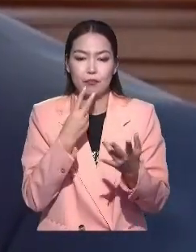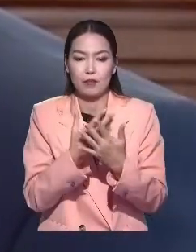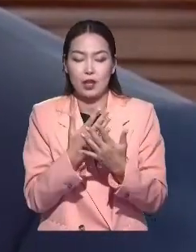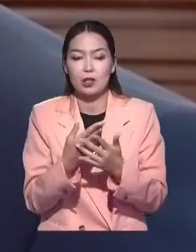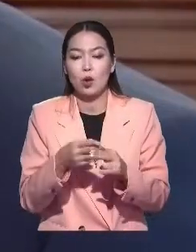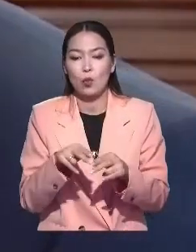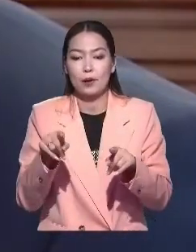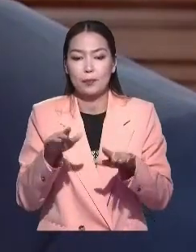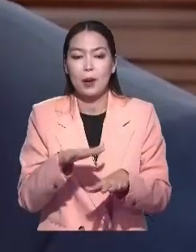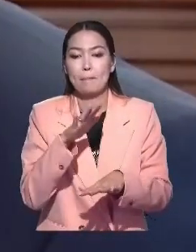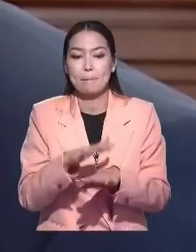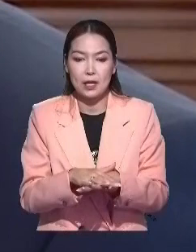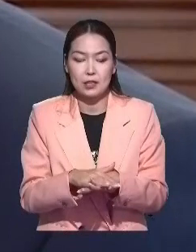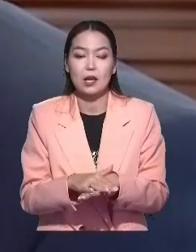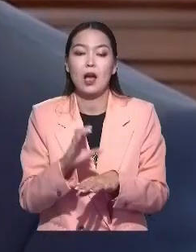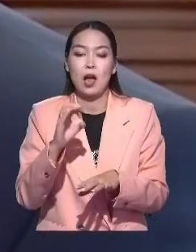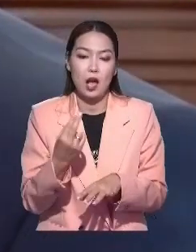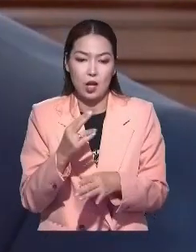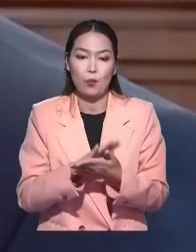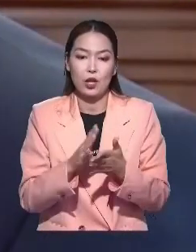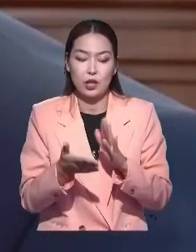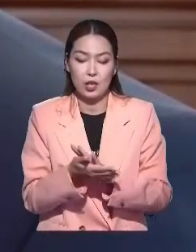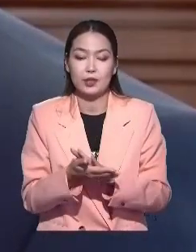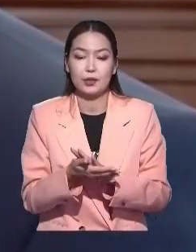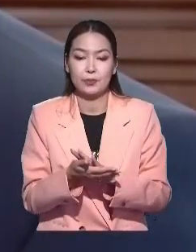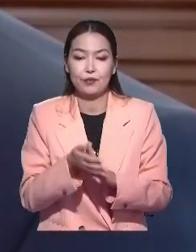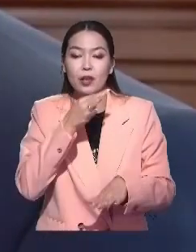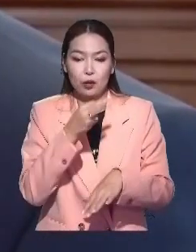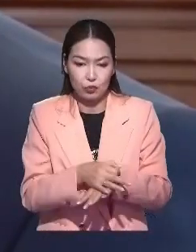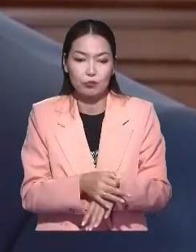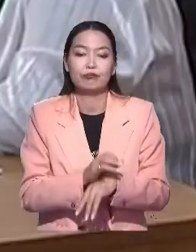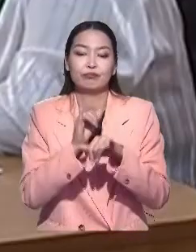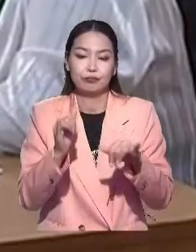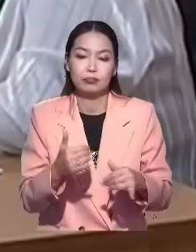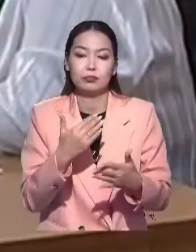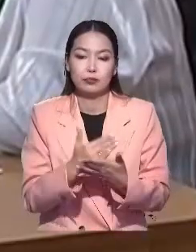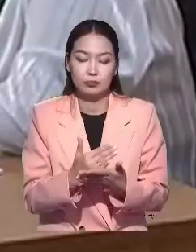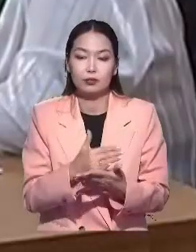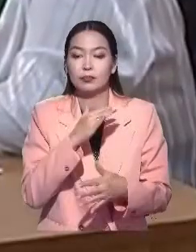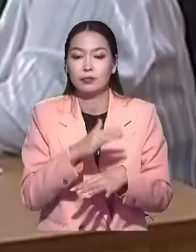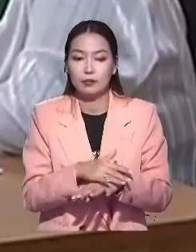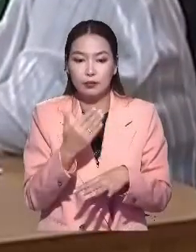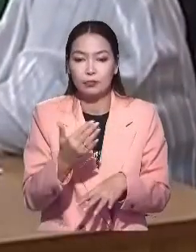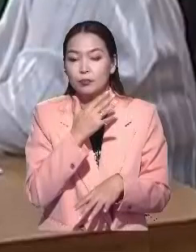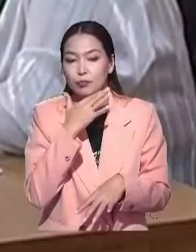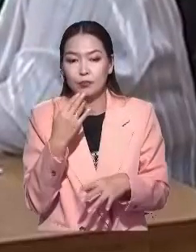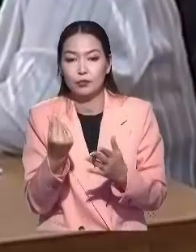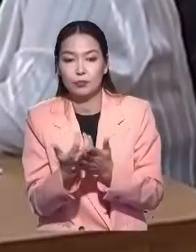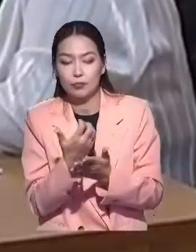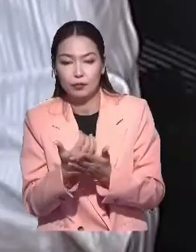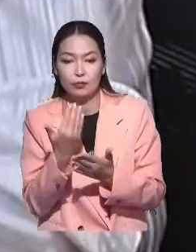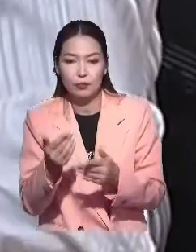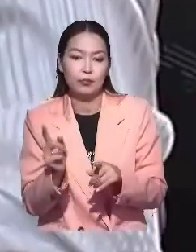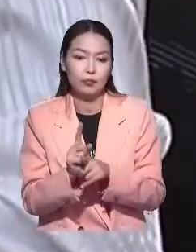жерде банктердің әлеуметтік жаңағы жауапкершілік артады деп ойлаймын. Банктер неғұрлым көп табыс тапса, соғұрлым